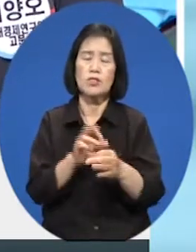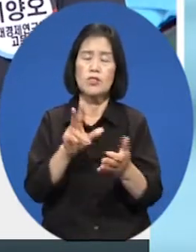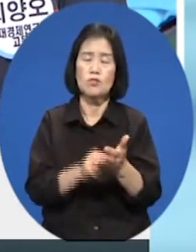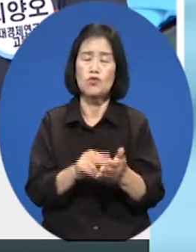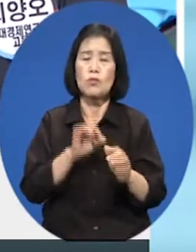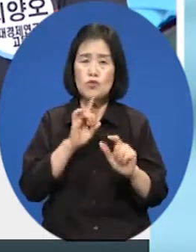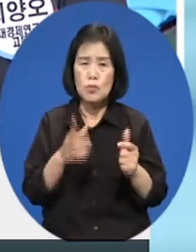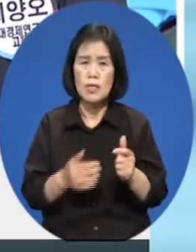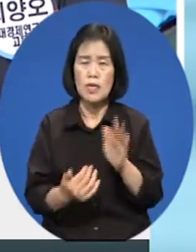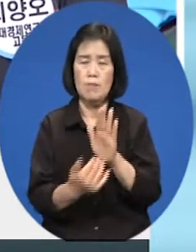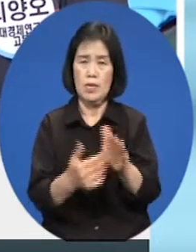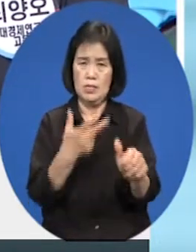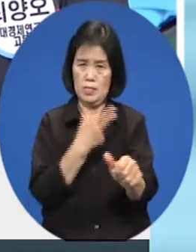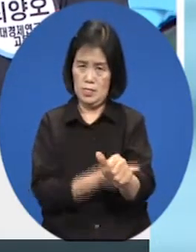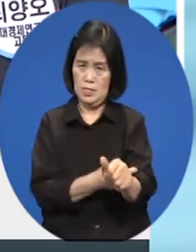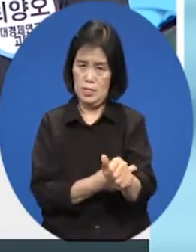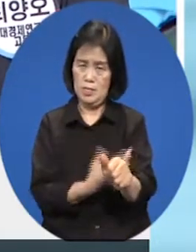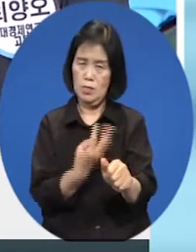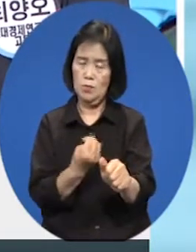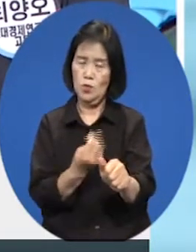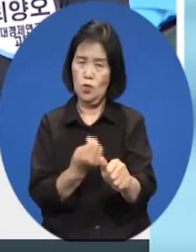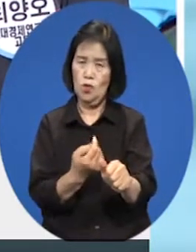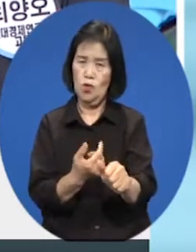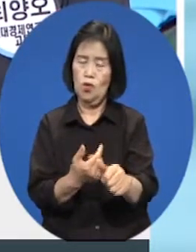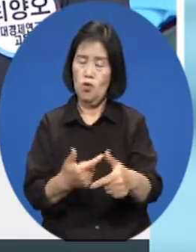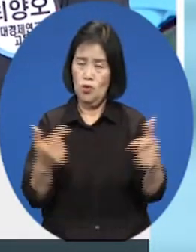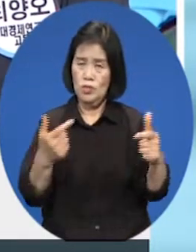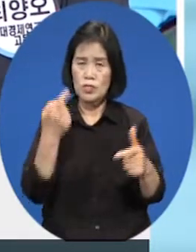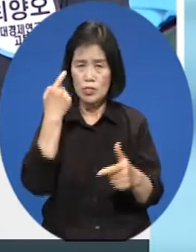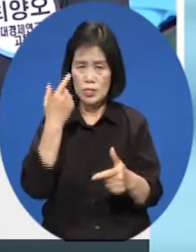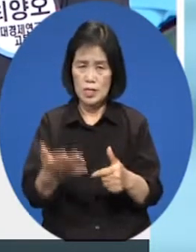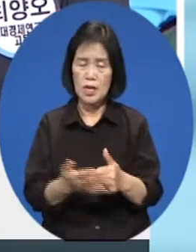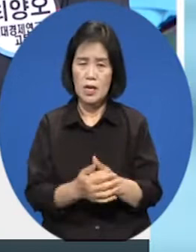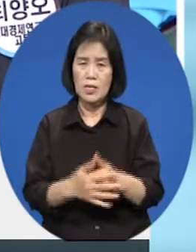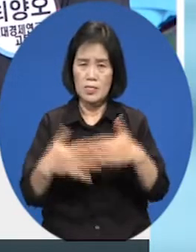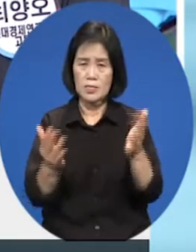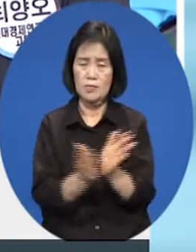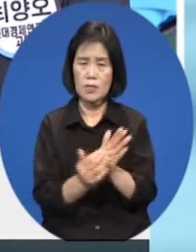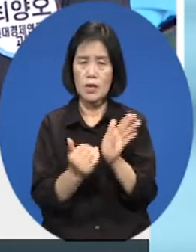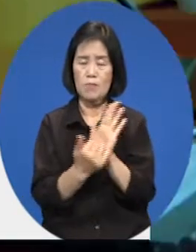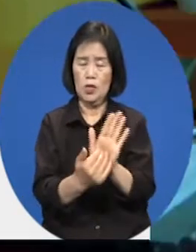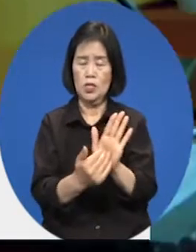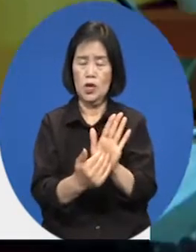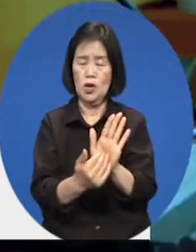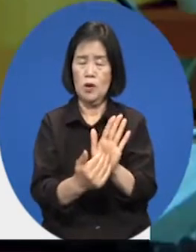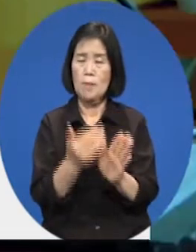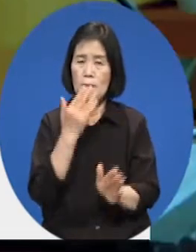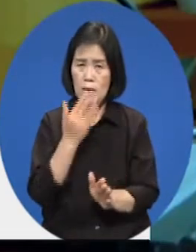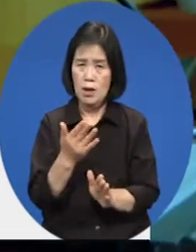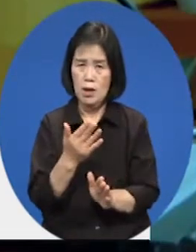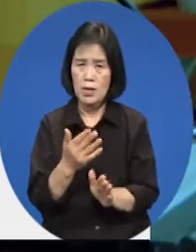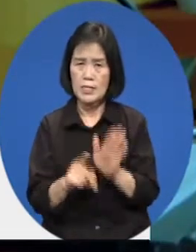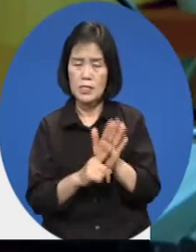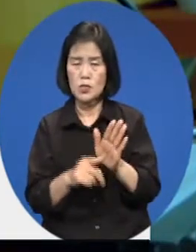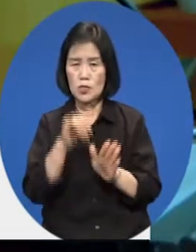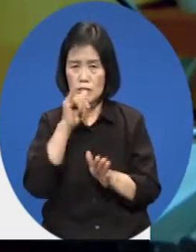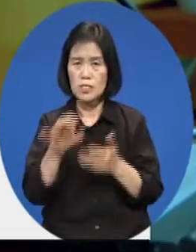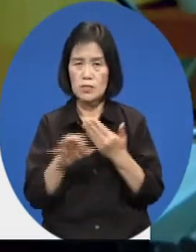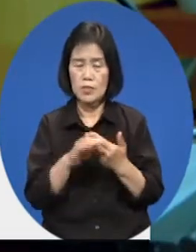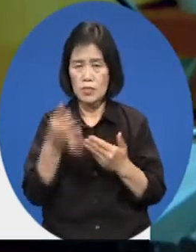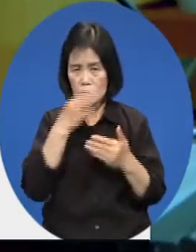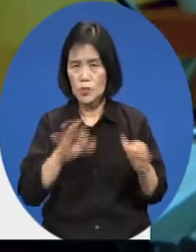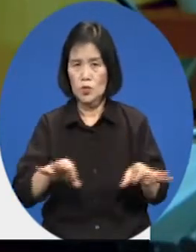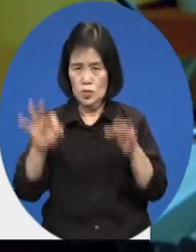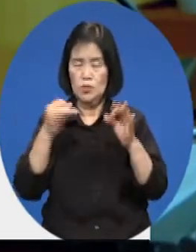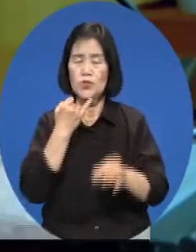있지만 백신 접종률을 얼마만큼 가서 진짜 집단 면역을 간다 네. 이런 신호가 나오면 저는 금리 올려도